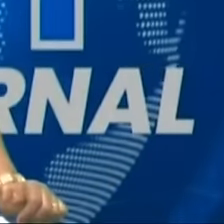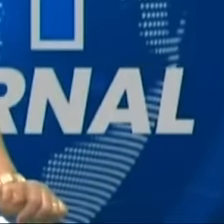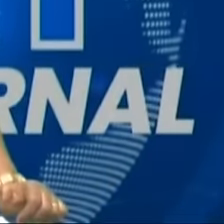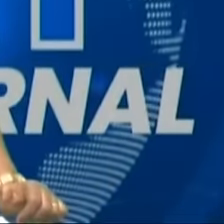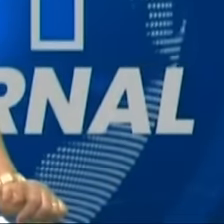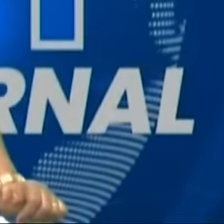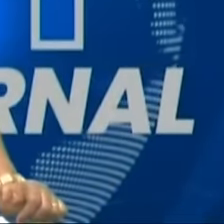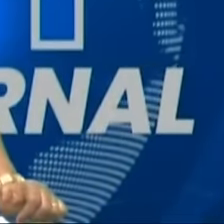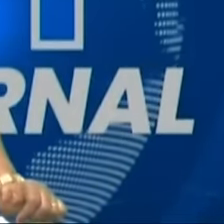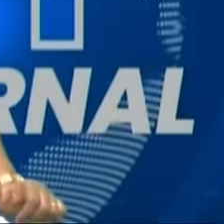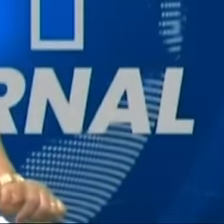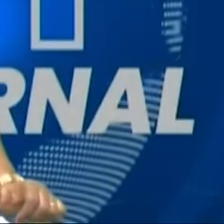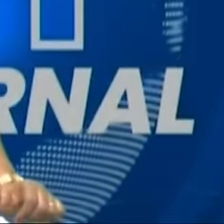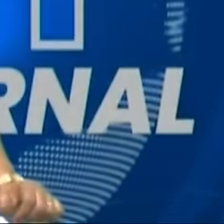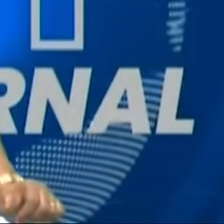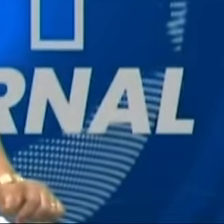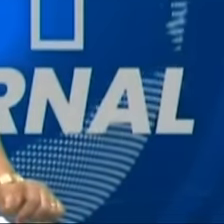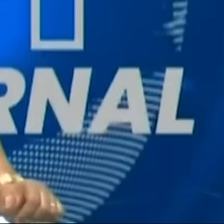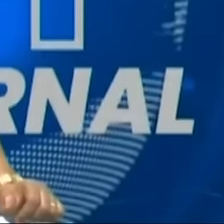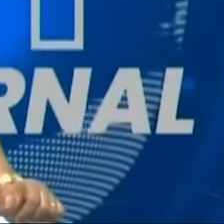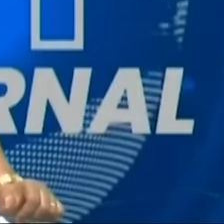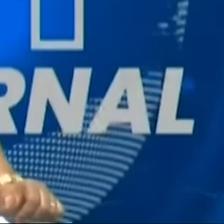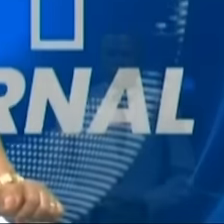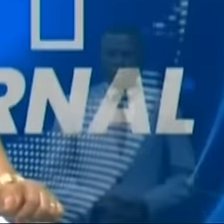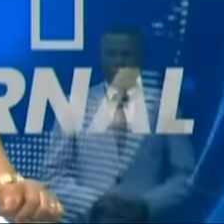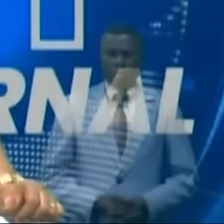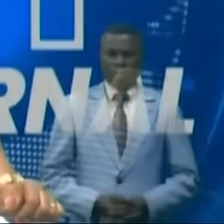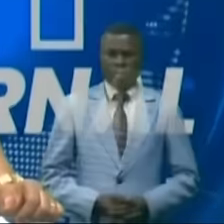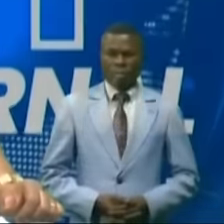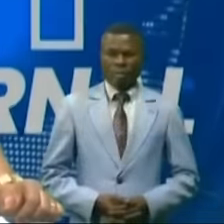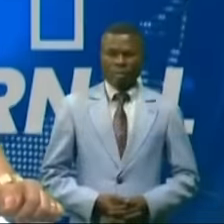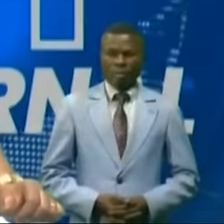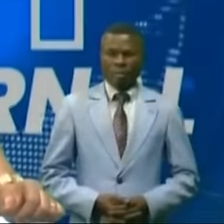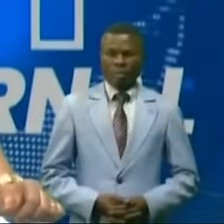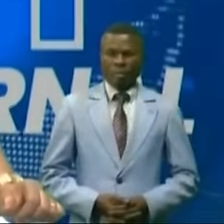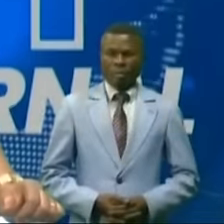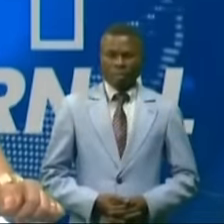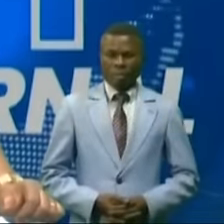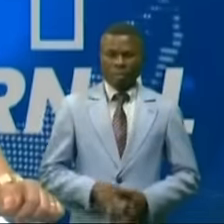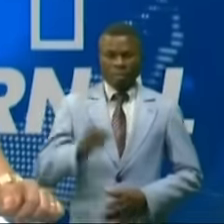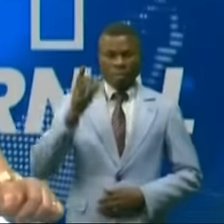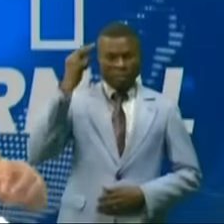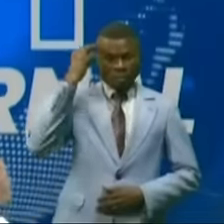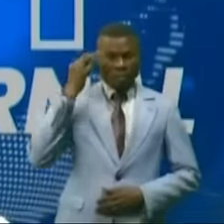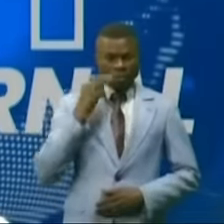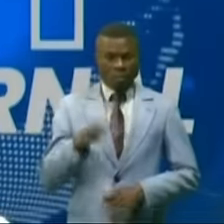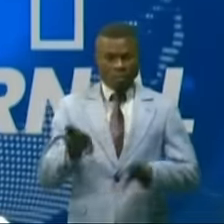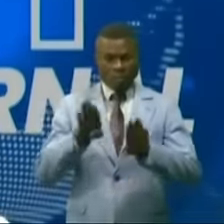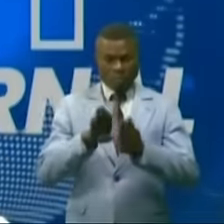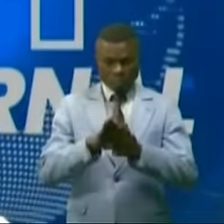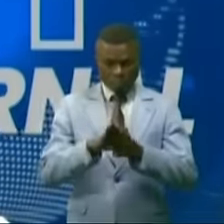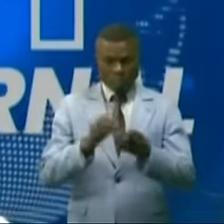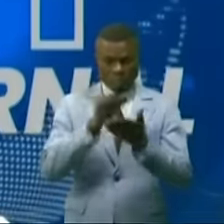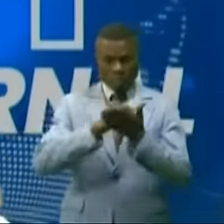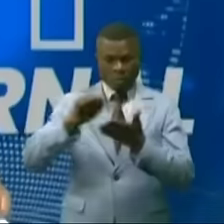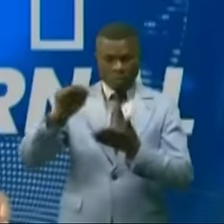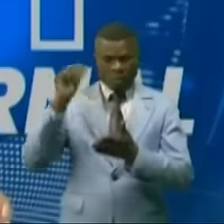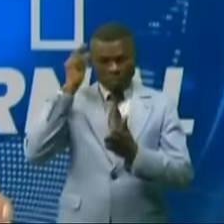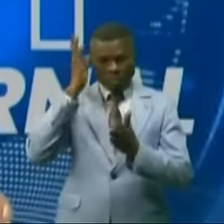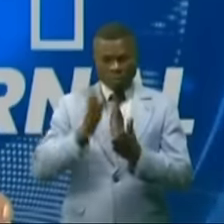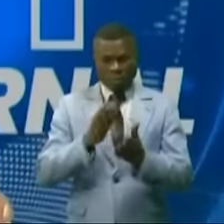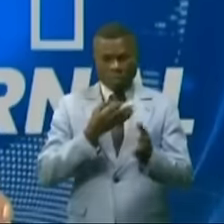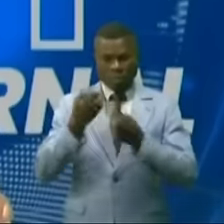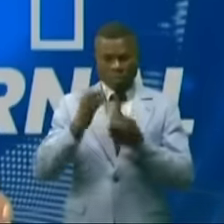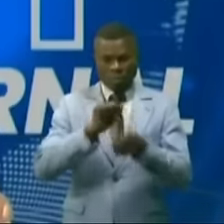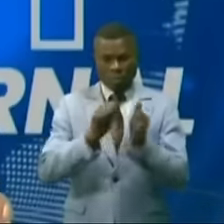de clôturer au nom du chef de l'État le séminaire gouvernemental. Ses assises ont visé à améliorer